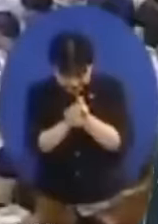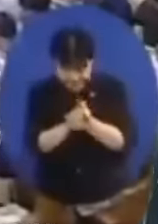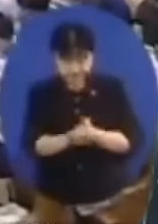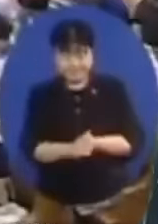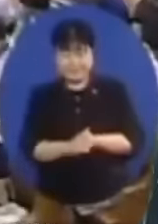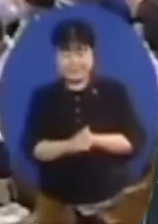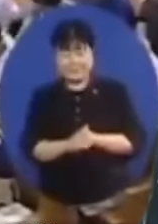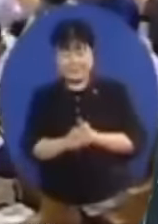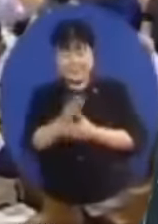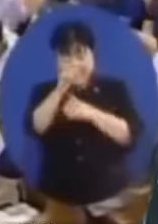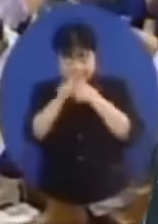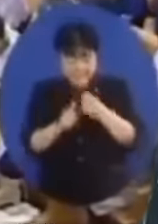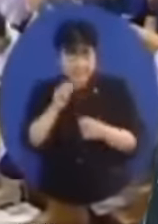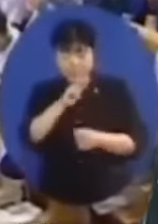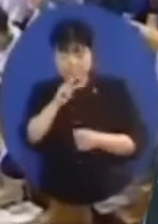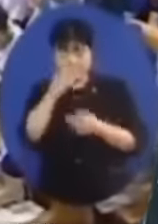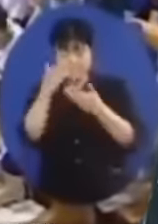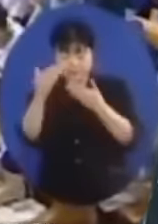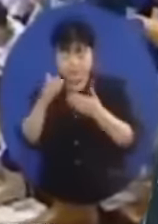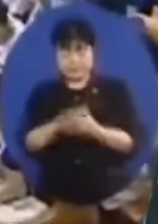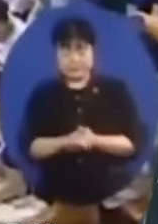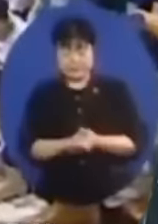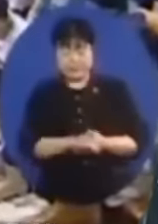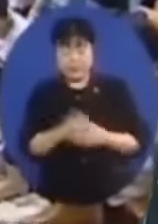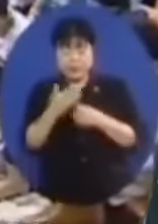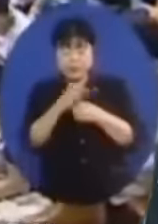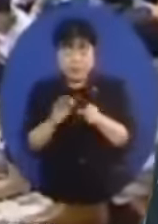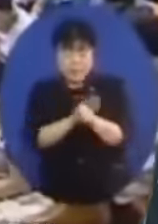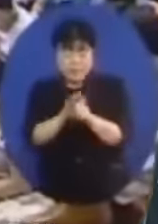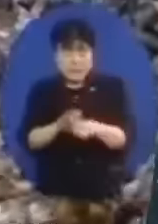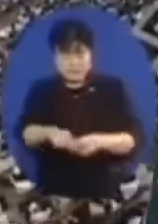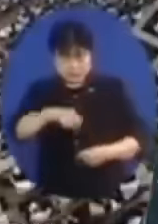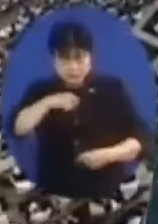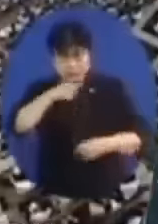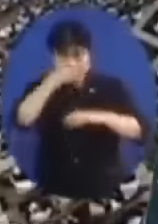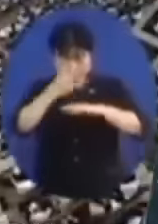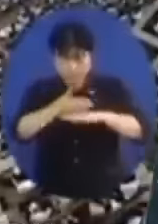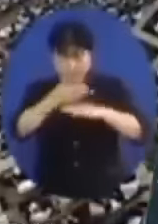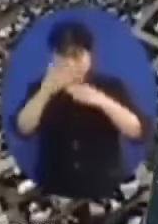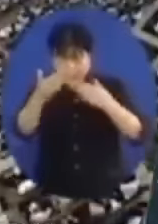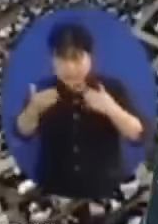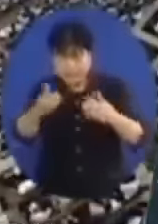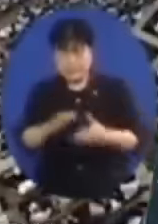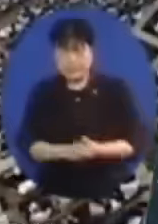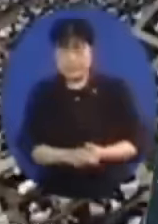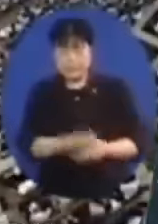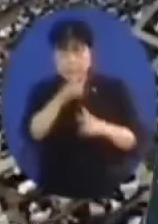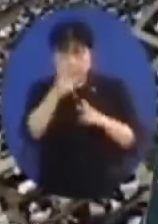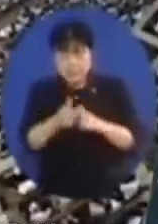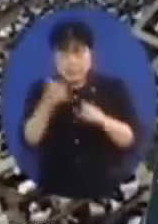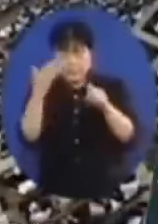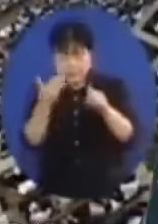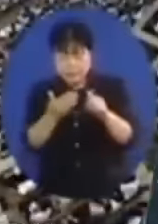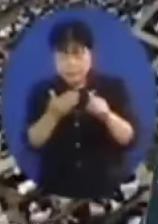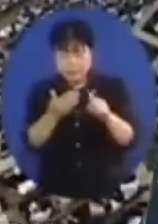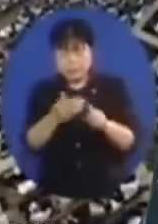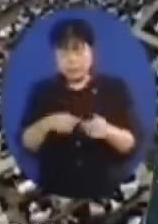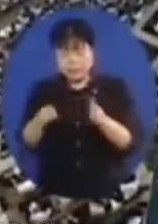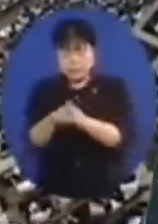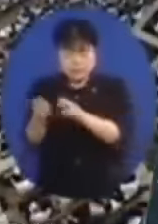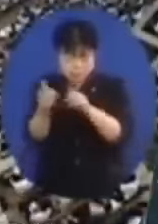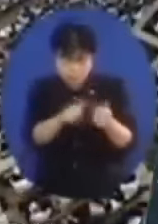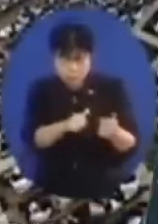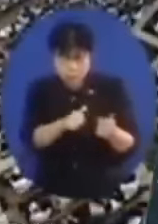기도드리겠습니다. 사랑이 많으신 우리 하나님 아버지, 은혜와 사랑을 진실로 고맙고 감사합니다. 예수께서 우리 위해서